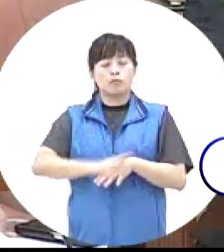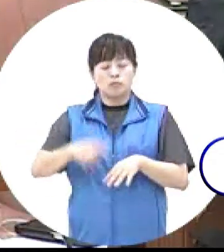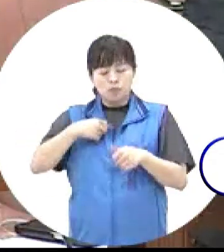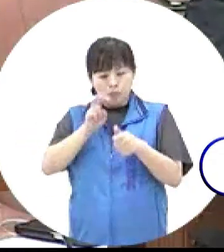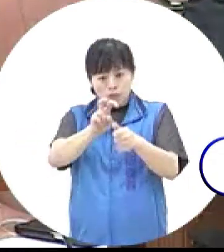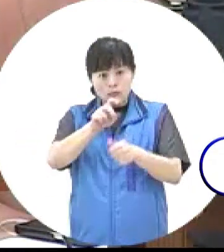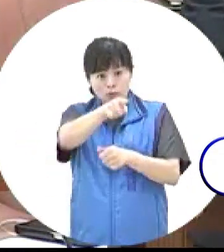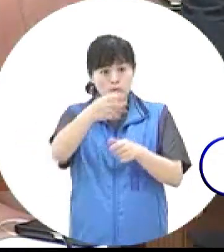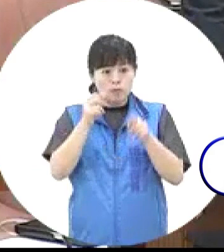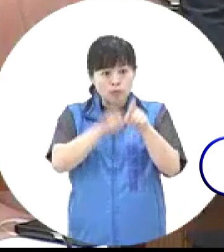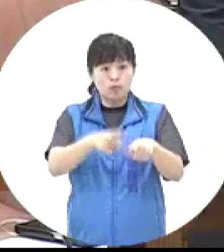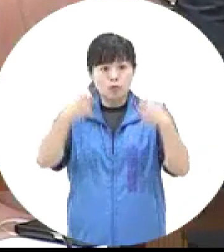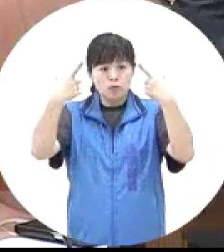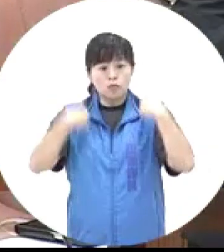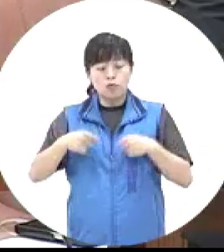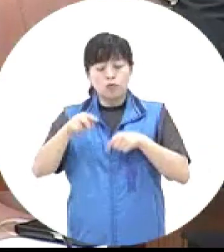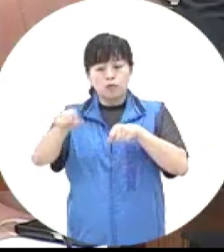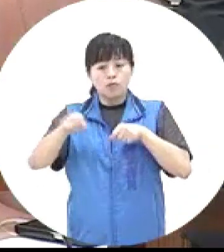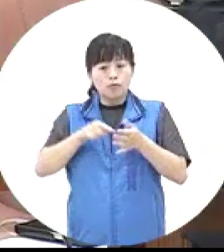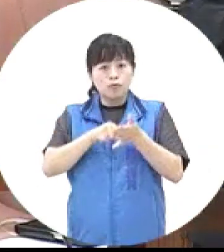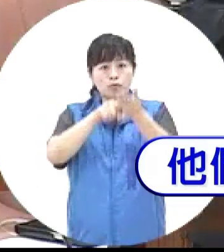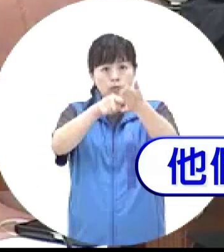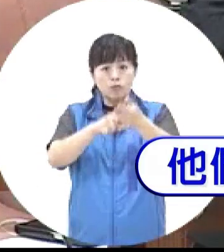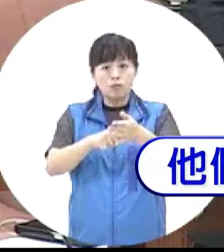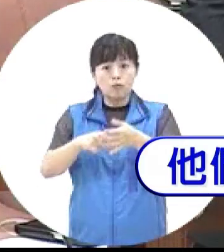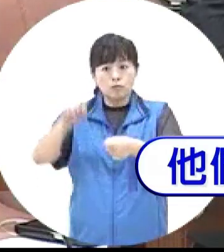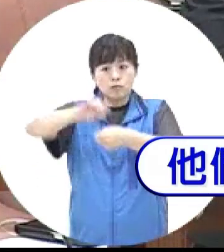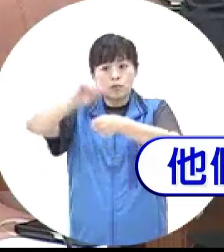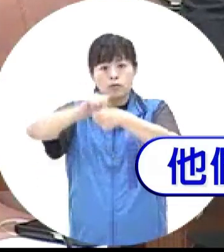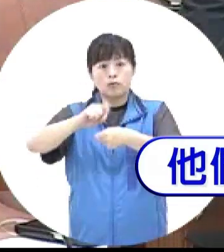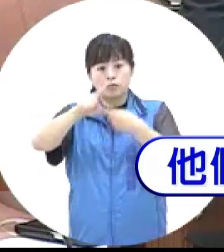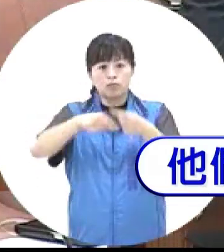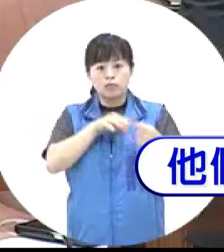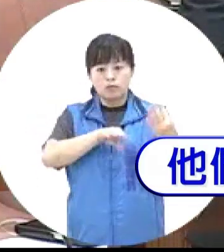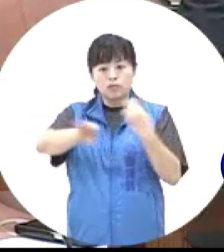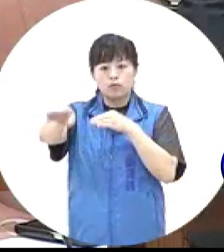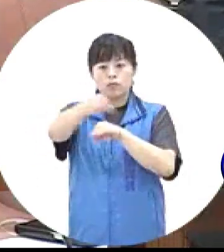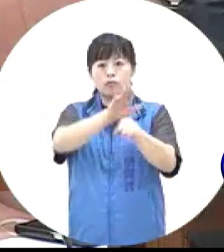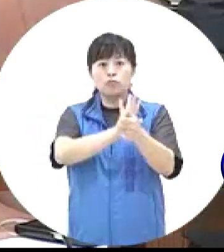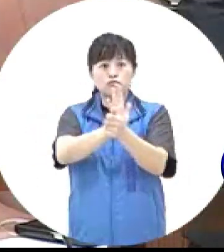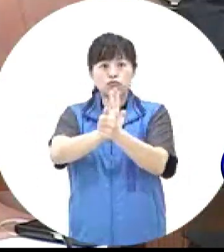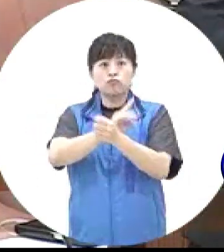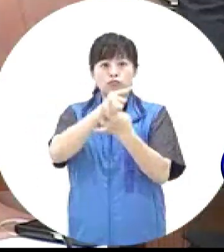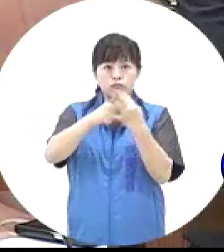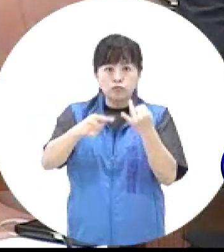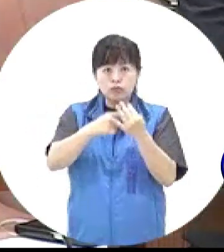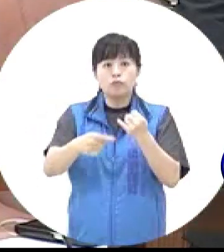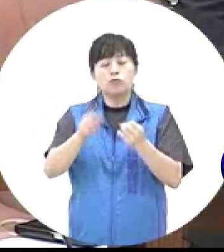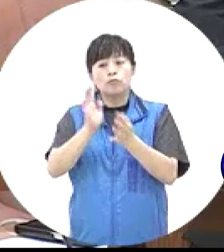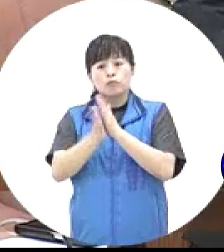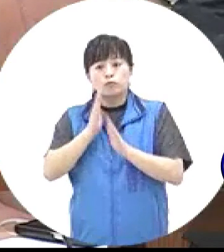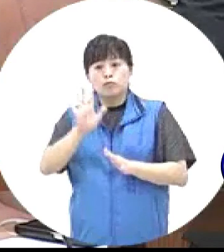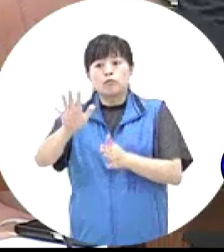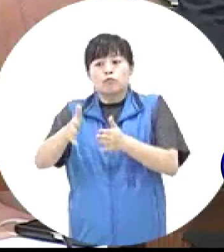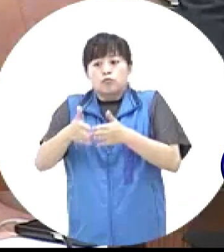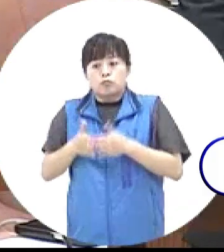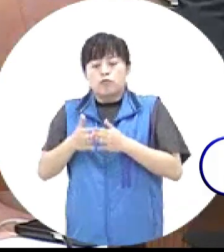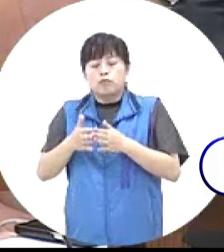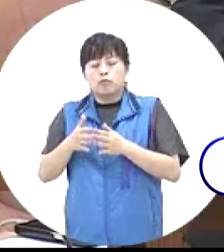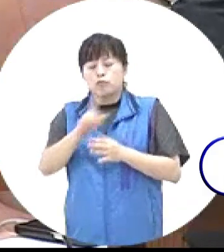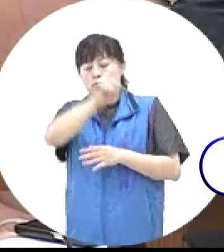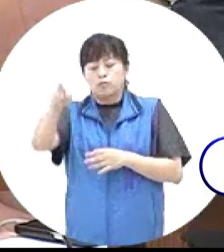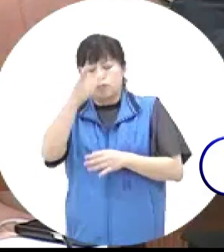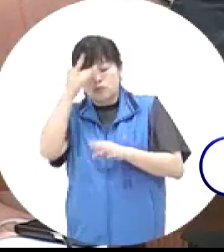有按照原来的申请计划去开辟这个他们应该行驶的班次数，那或者是有需求民众上不了车，